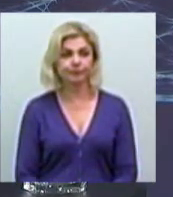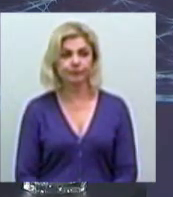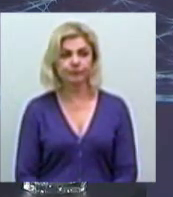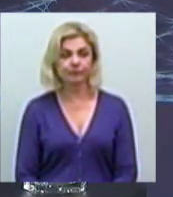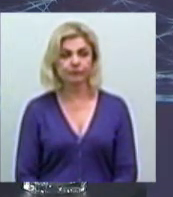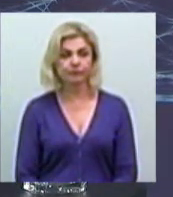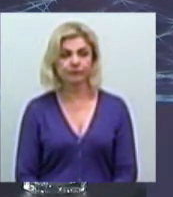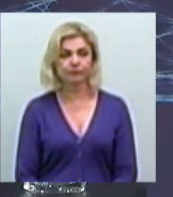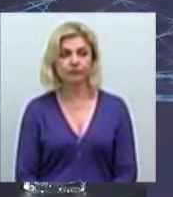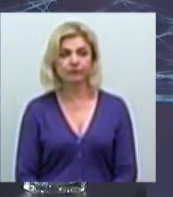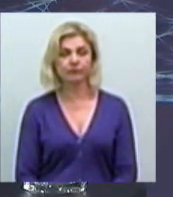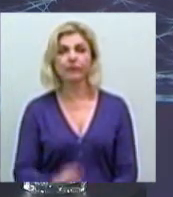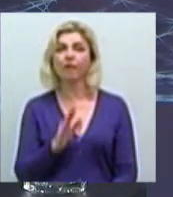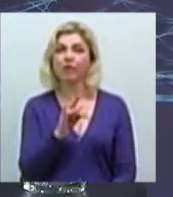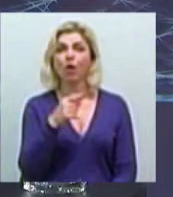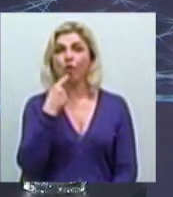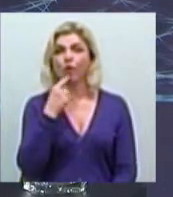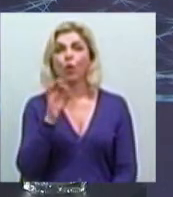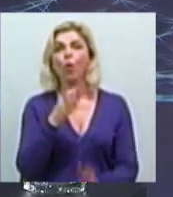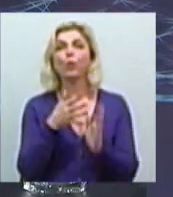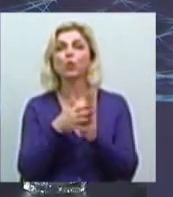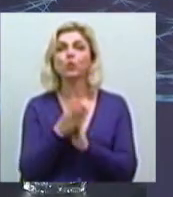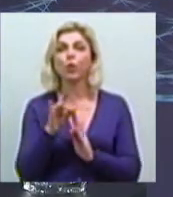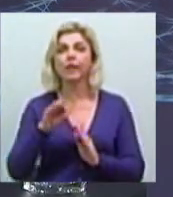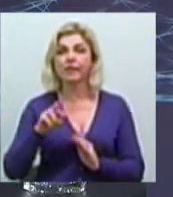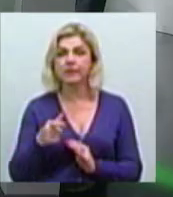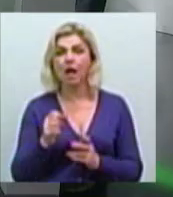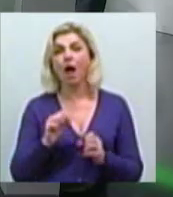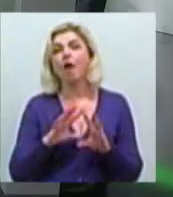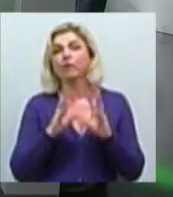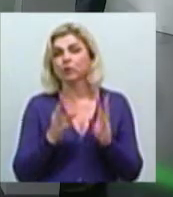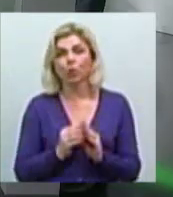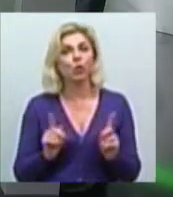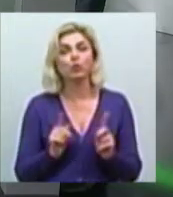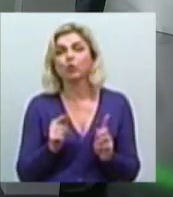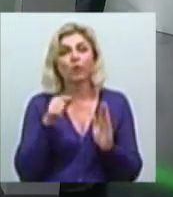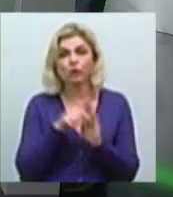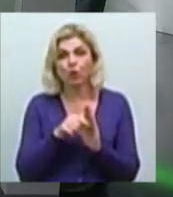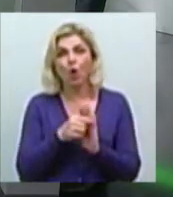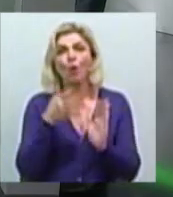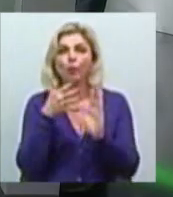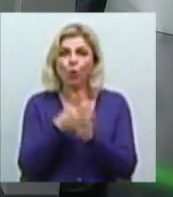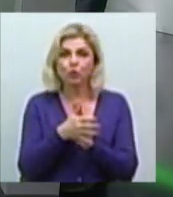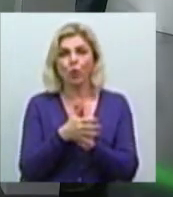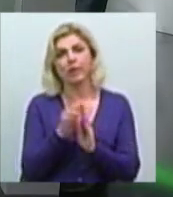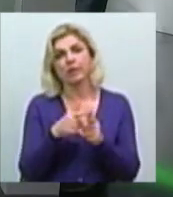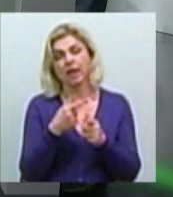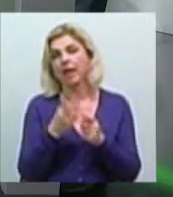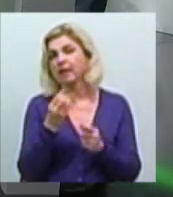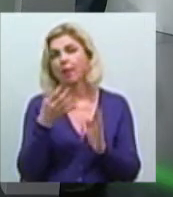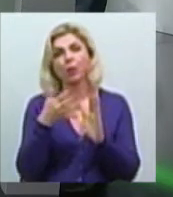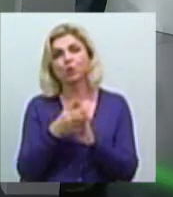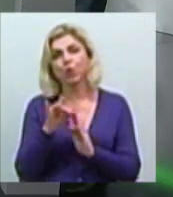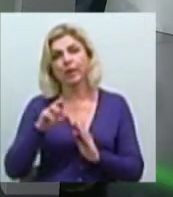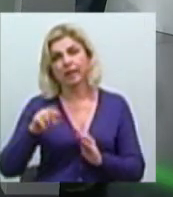МОНу. Ви сказали про прозорість. А взагалі в чому вражається ось прозорість або непрозорість бюджетів